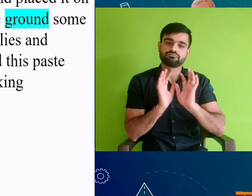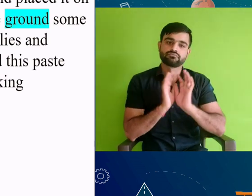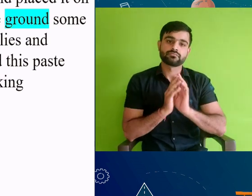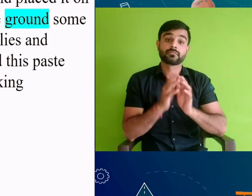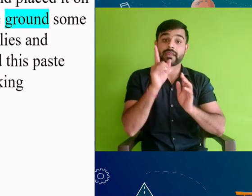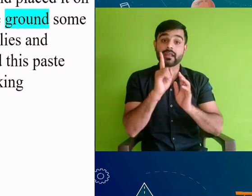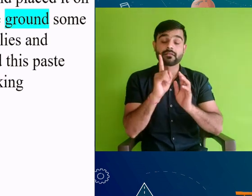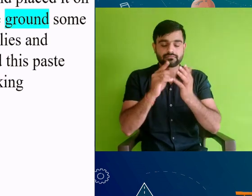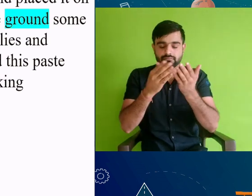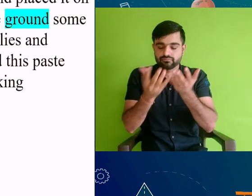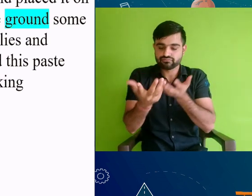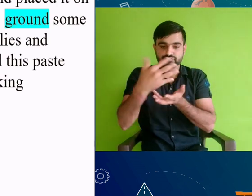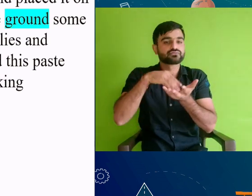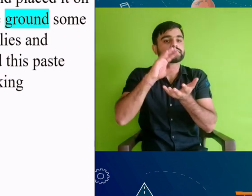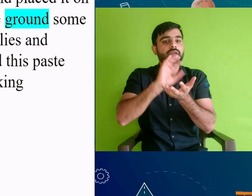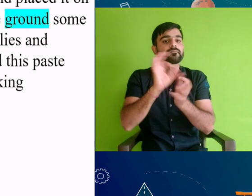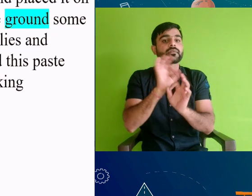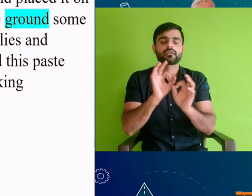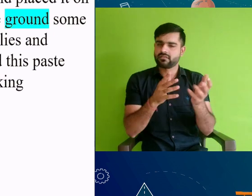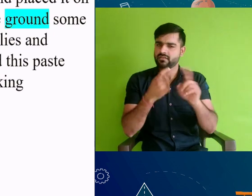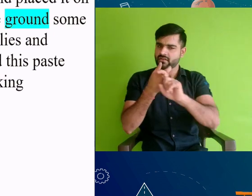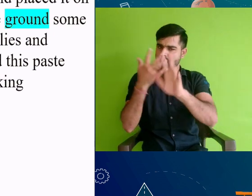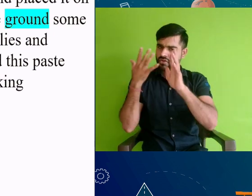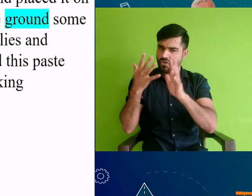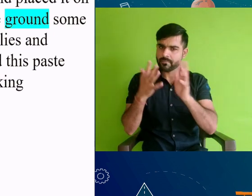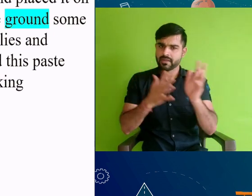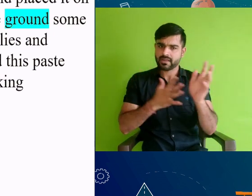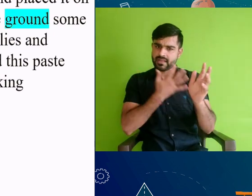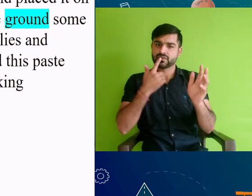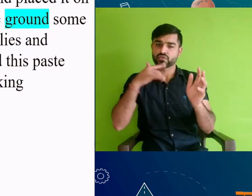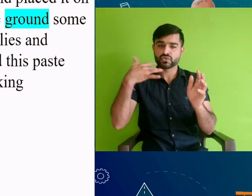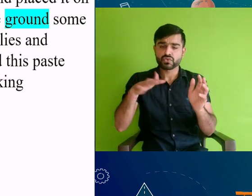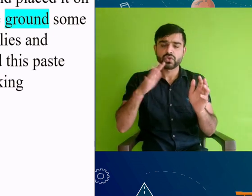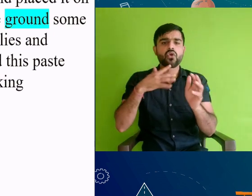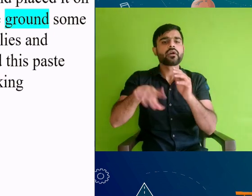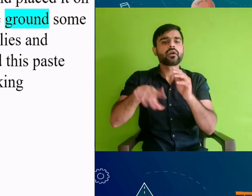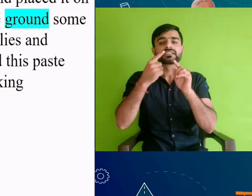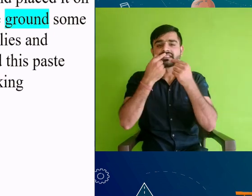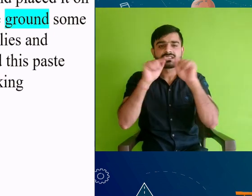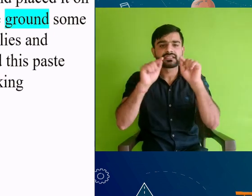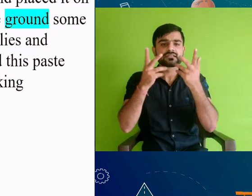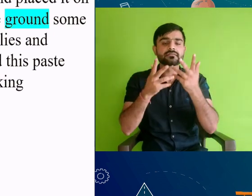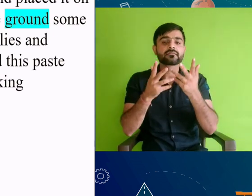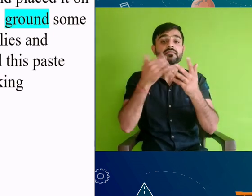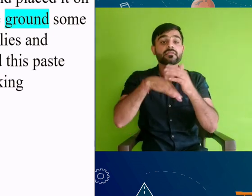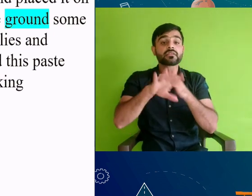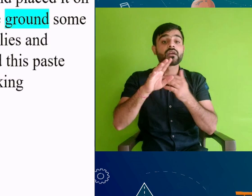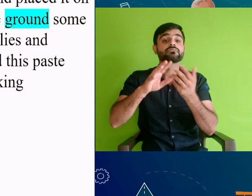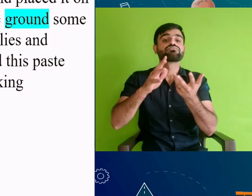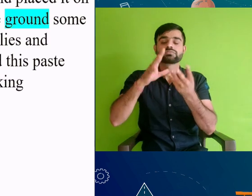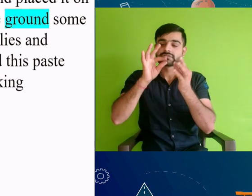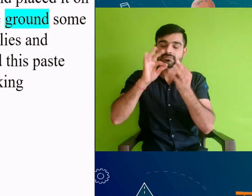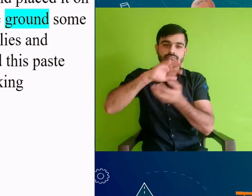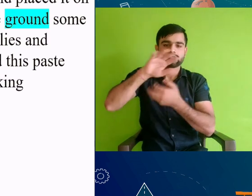बनाया। अब ये फ्रेश कोकोनट, ग्रीन चिलीज और गार्लिक क्या है, ये है इंग्रीडियंट्स। जब भी हम कोई